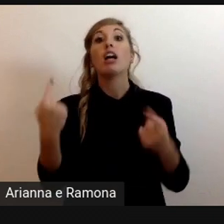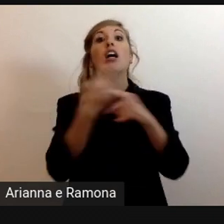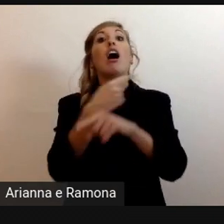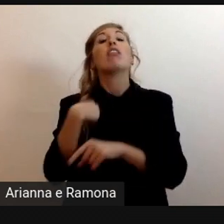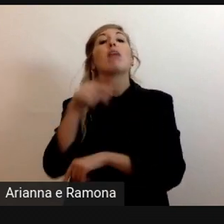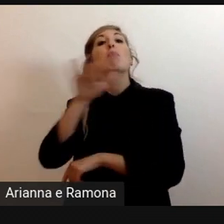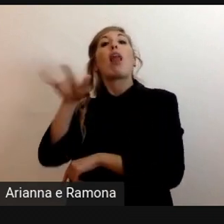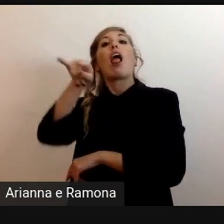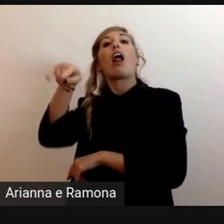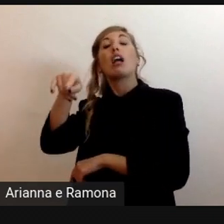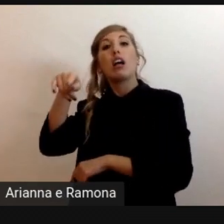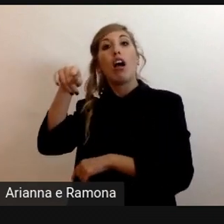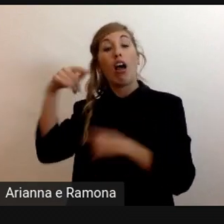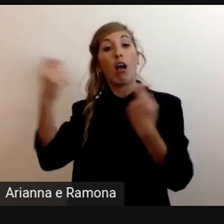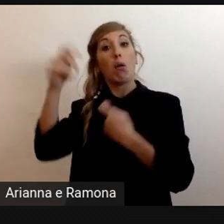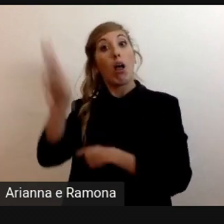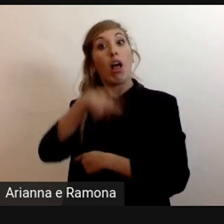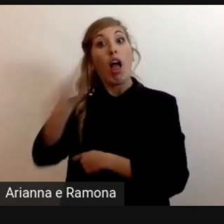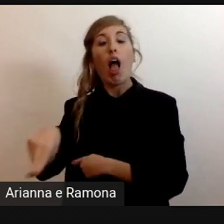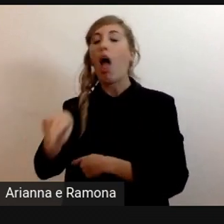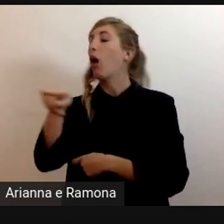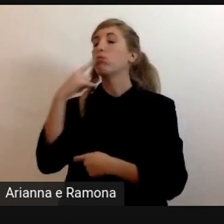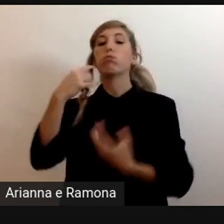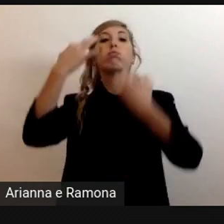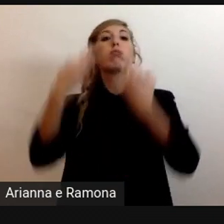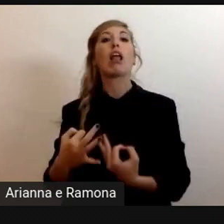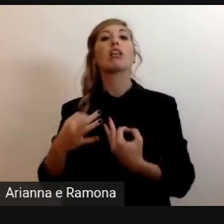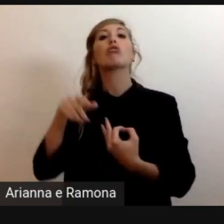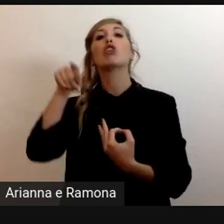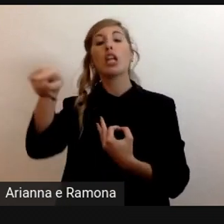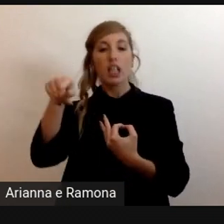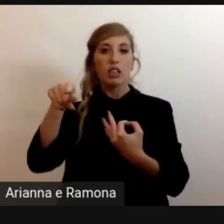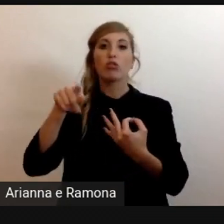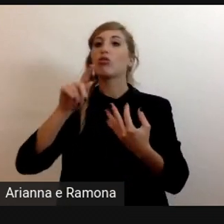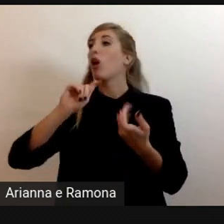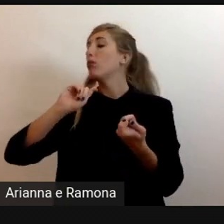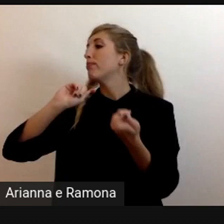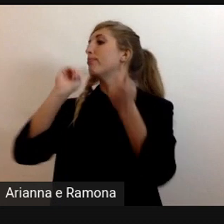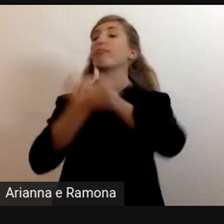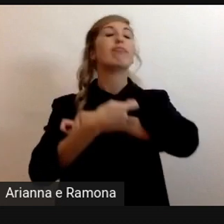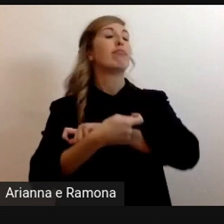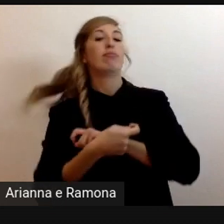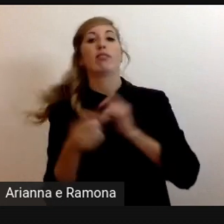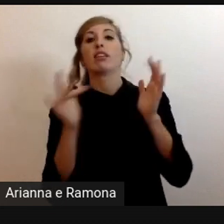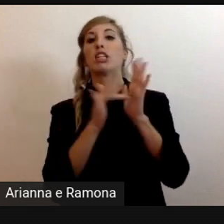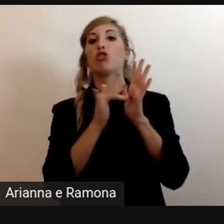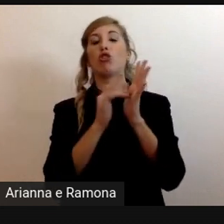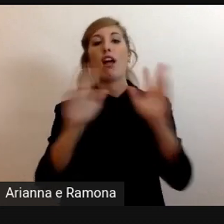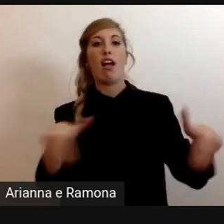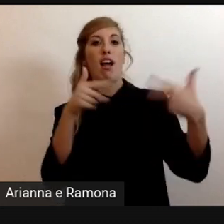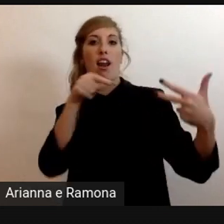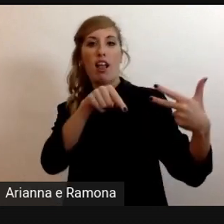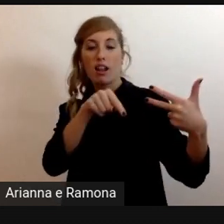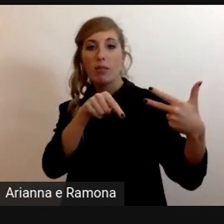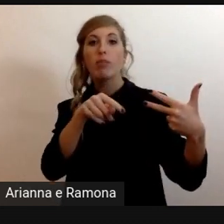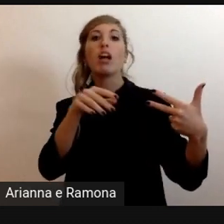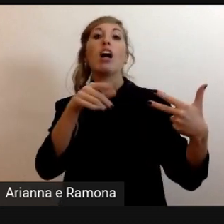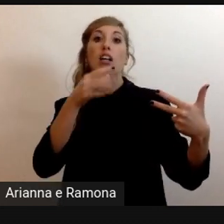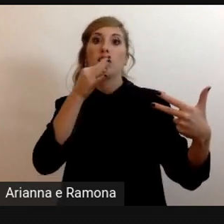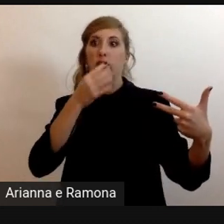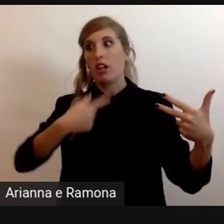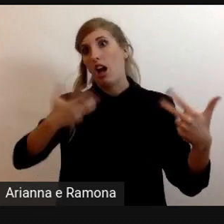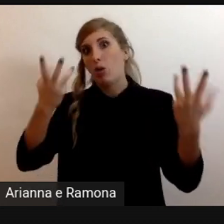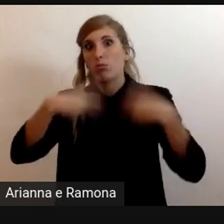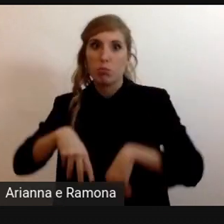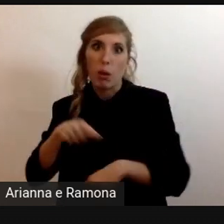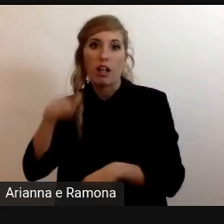annullare il festival ha deciso di convertire totalmente digitale con un grande sforzo organizzativo e di cui